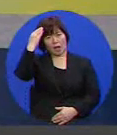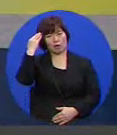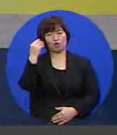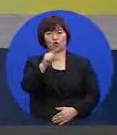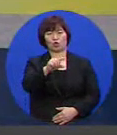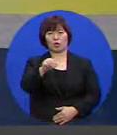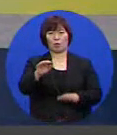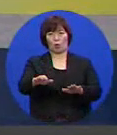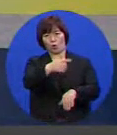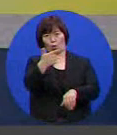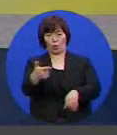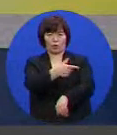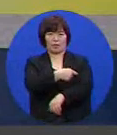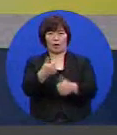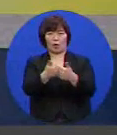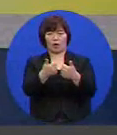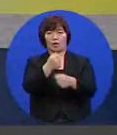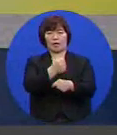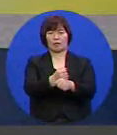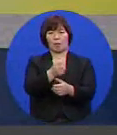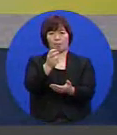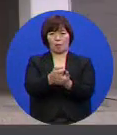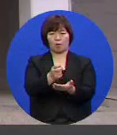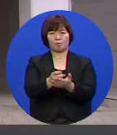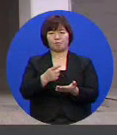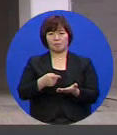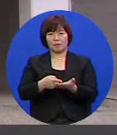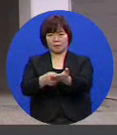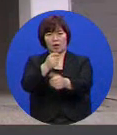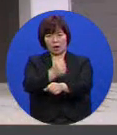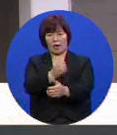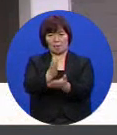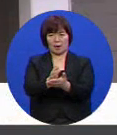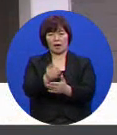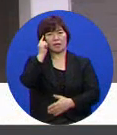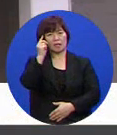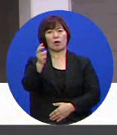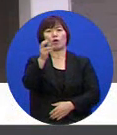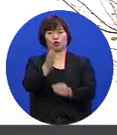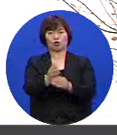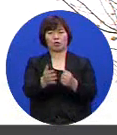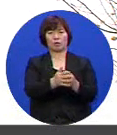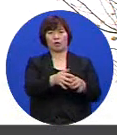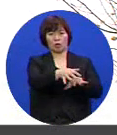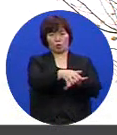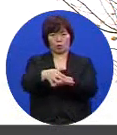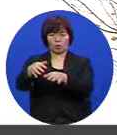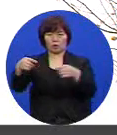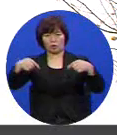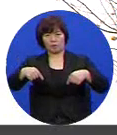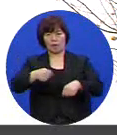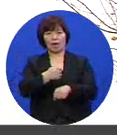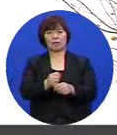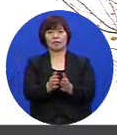한국재미 오늘 오후 이사회를 열어 법정관리 신청 여부를 결정할 예정인 가운데 노사가 협상을